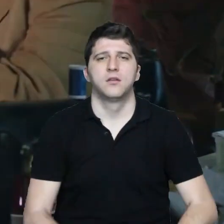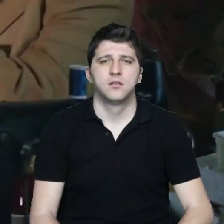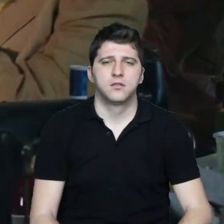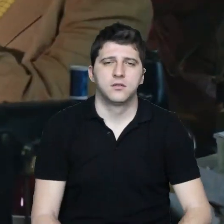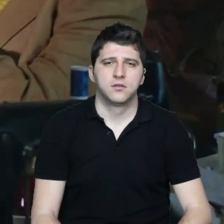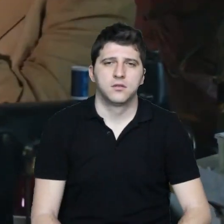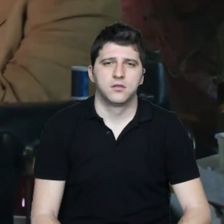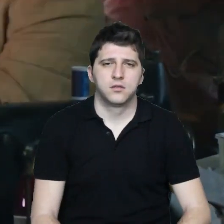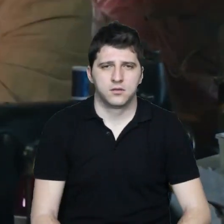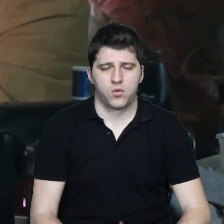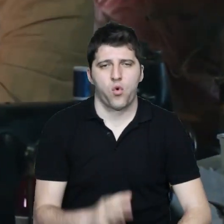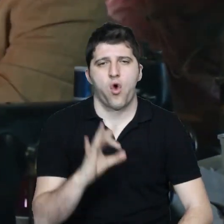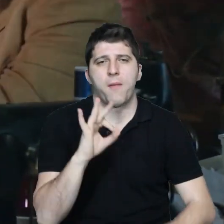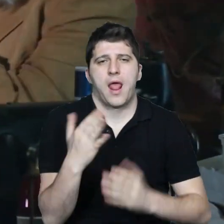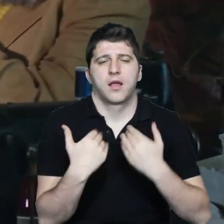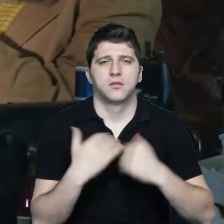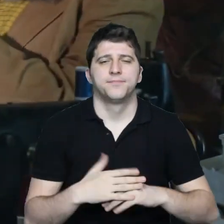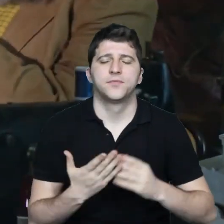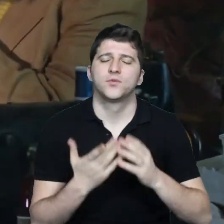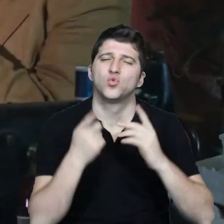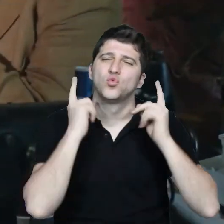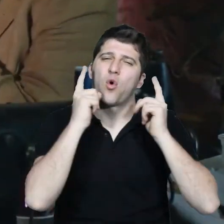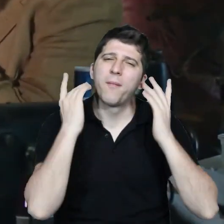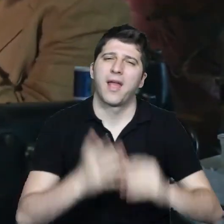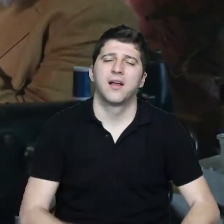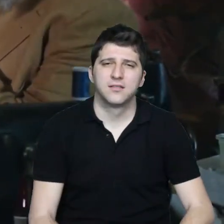Ha? O barak. Tövbe estağfurullah.